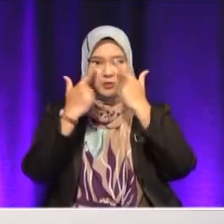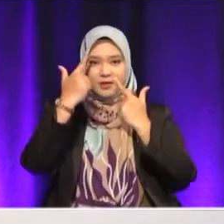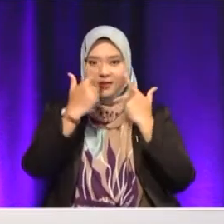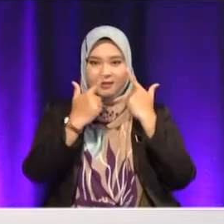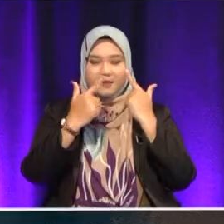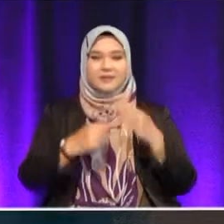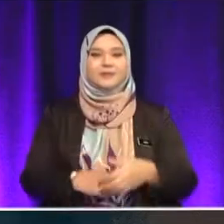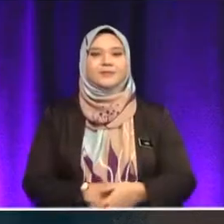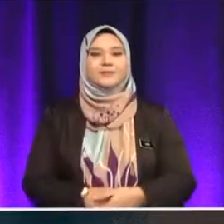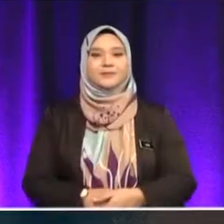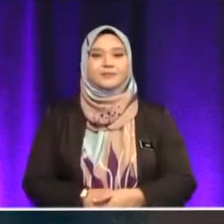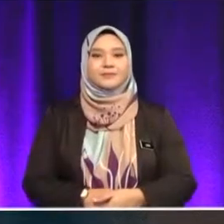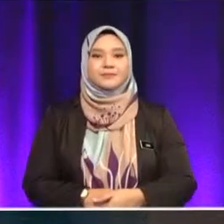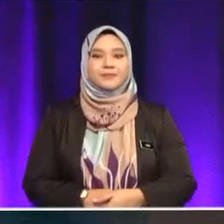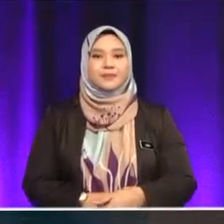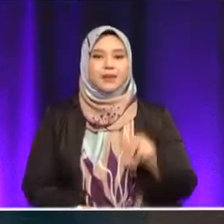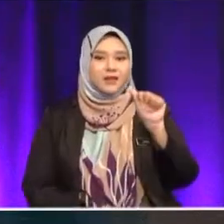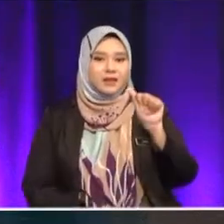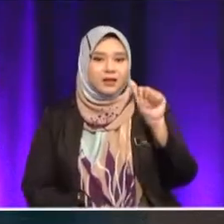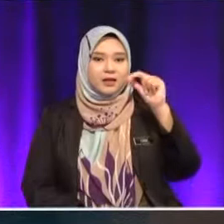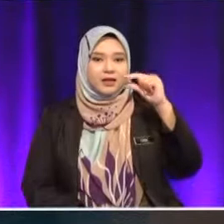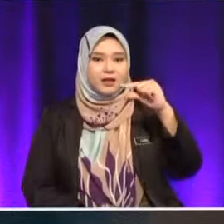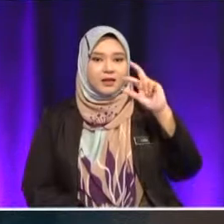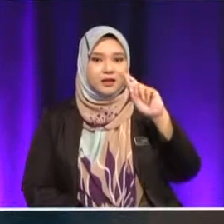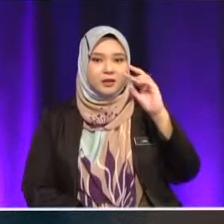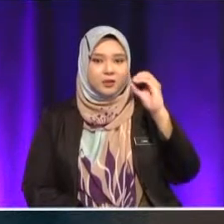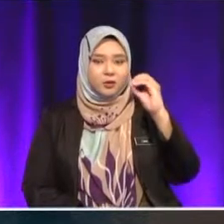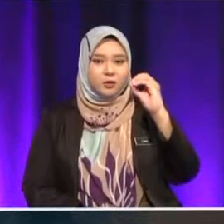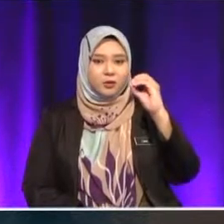salah satu tempat tumpuan pelancong hujan